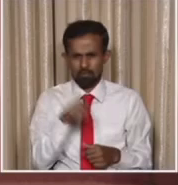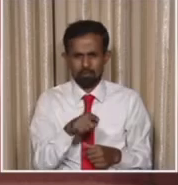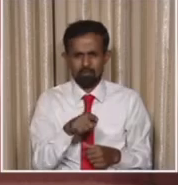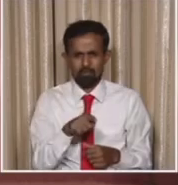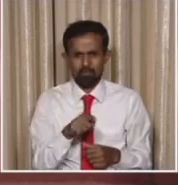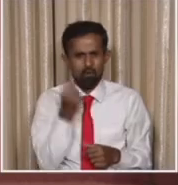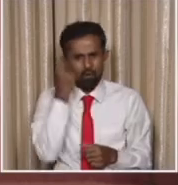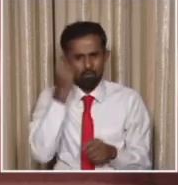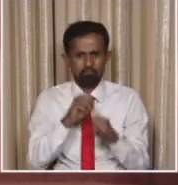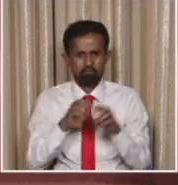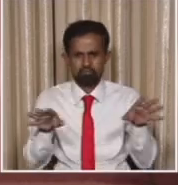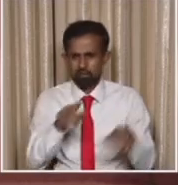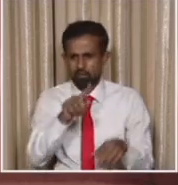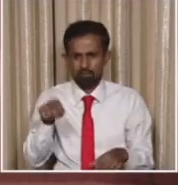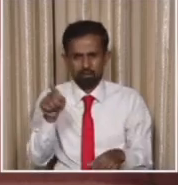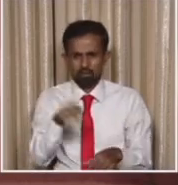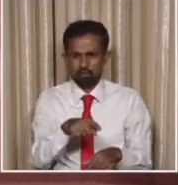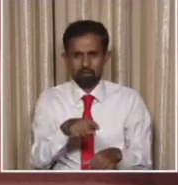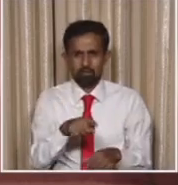යන මතය වැරදි.